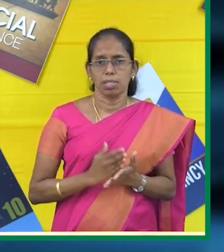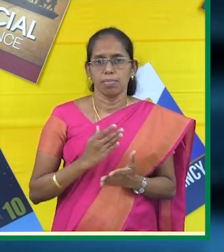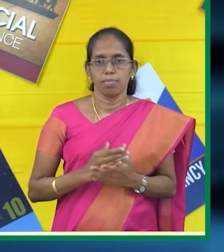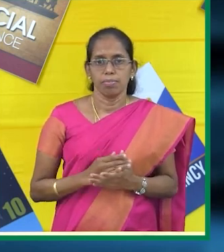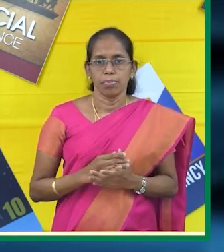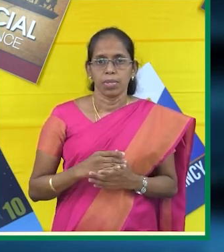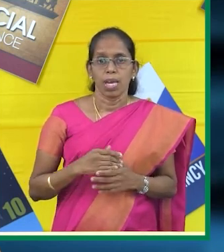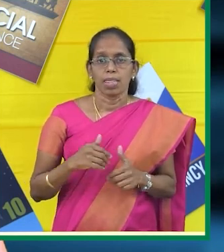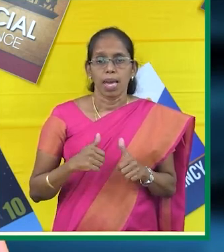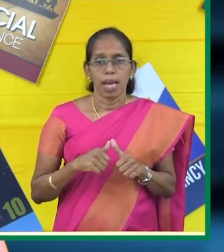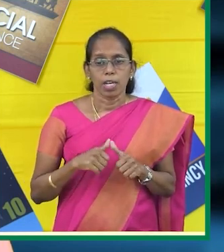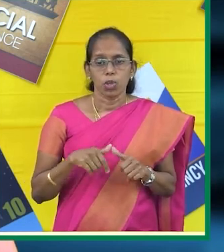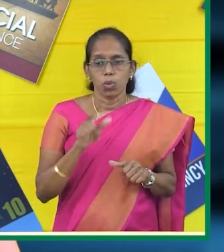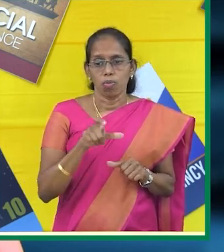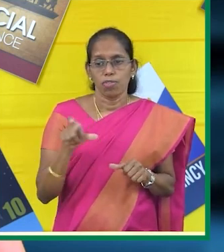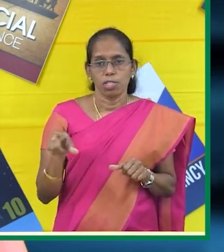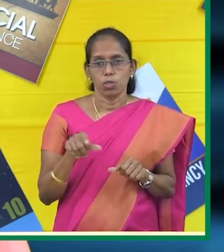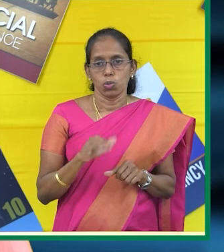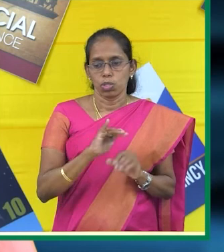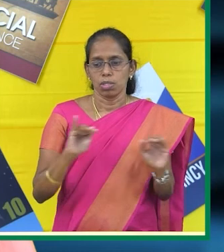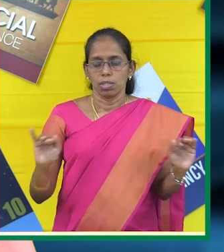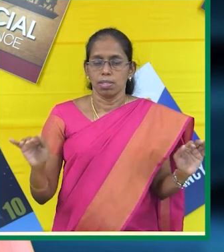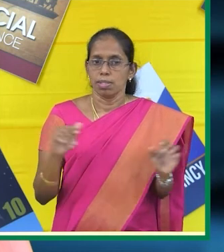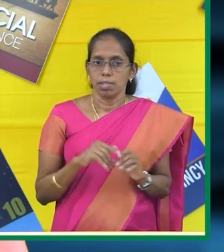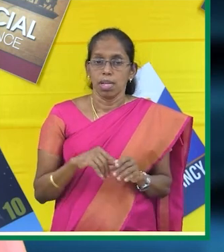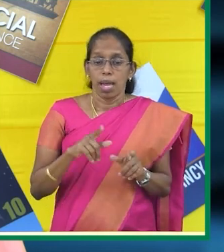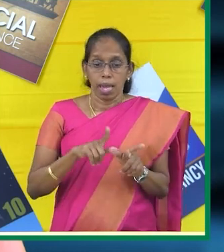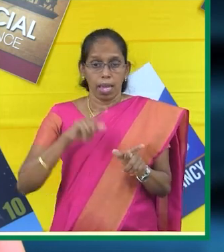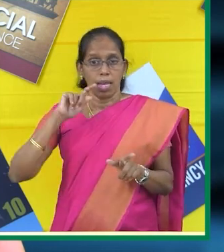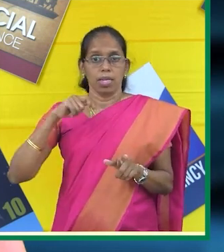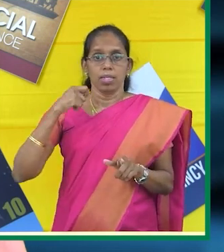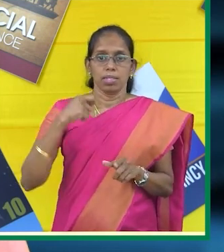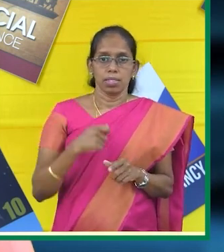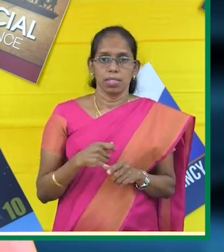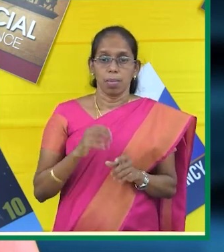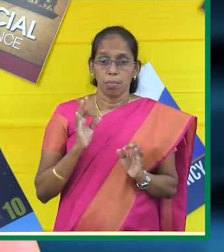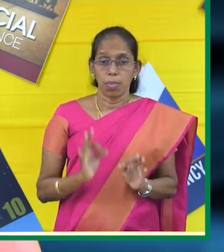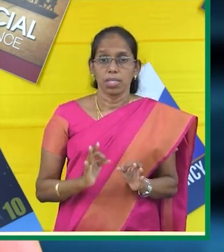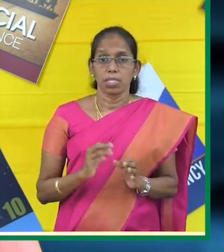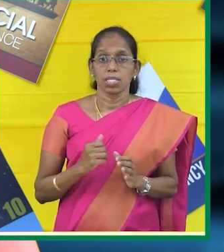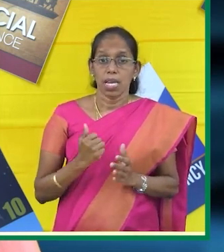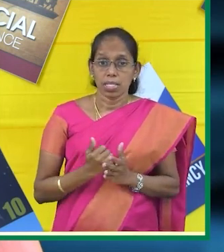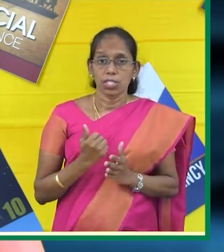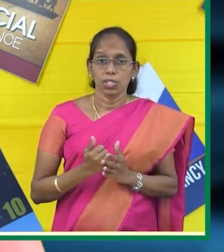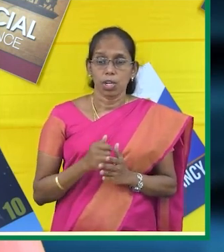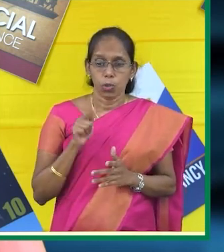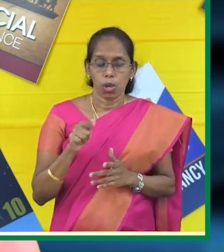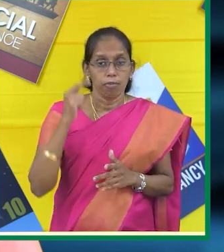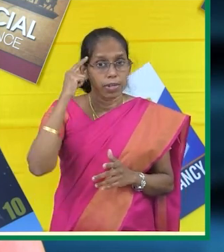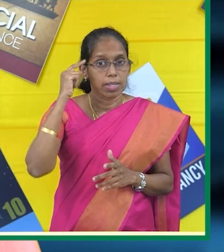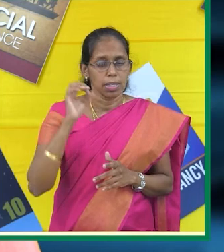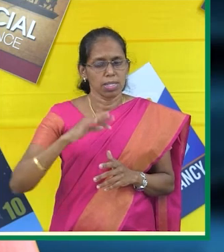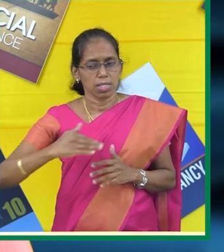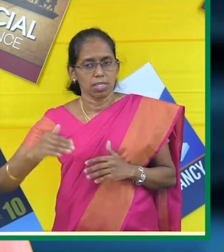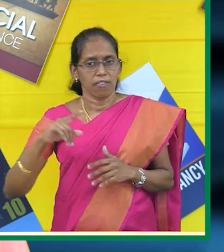அண்ட் த ஆட்டிடியூட் ஆஃப் த ஸ்டூடெண்ட்ஸ் த ஆட்டிடியூட் ஆஃப் யங் ஜெனரேஷன் இஸ் மச் எசென்ஷியல். யூ ஹாவ் டு திங்க் இன் சச் எ